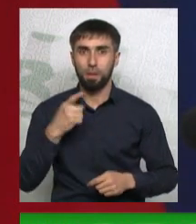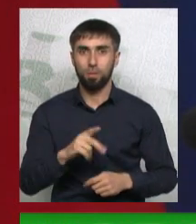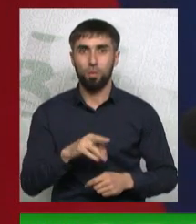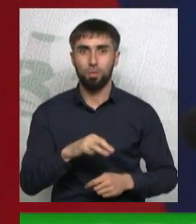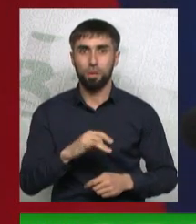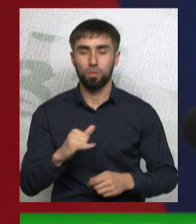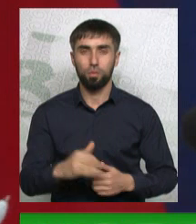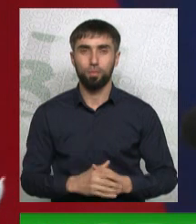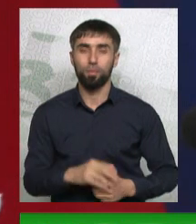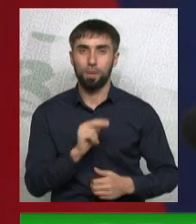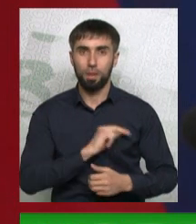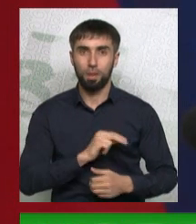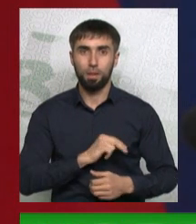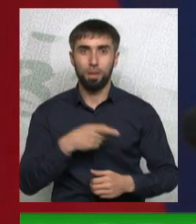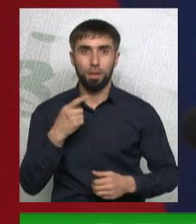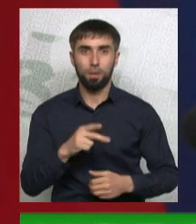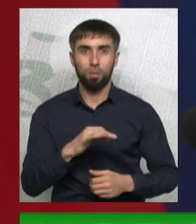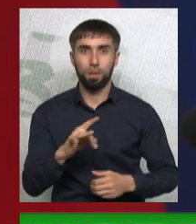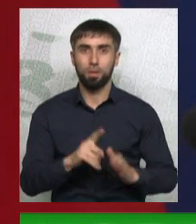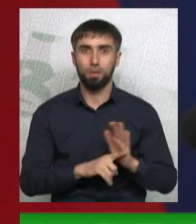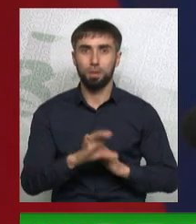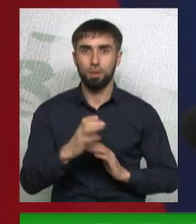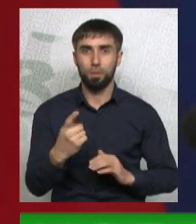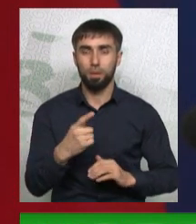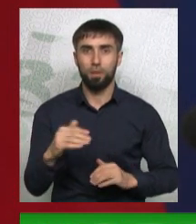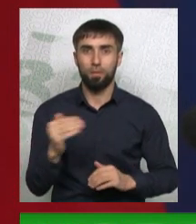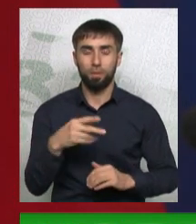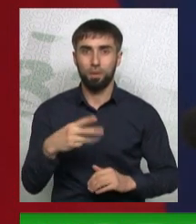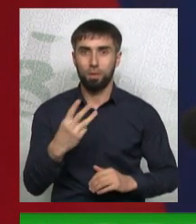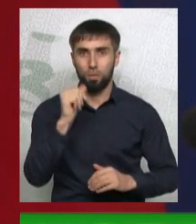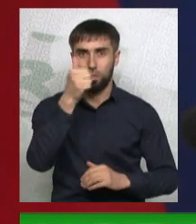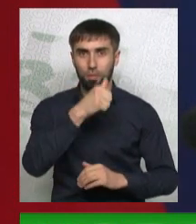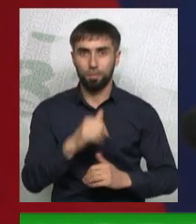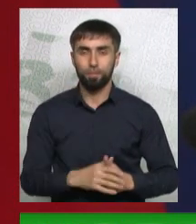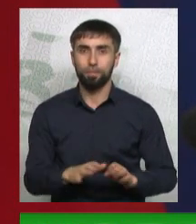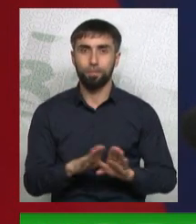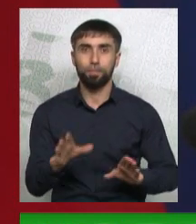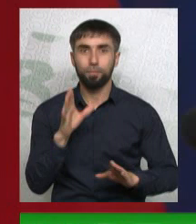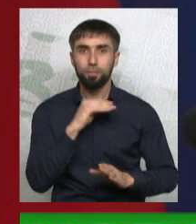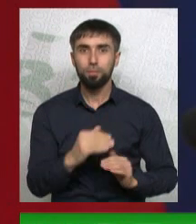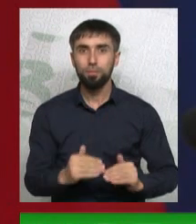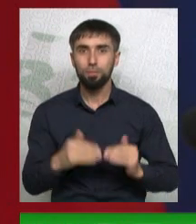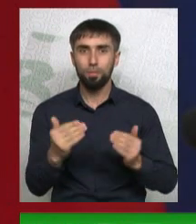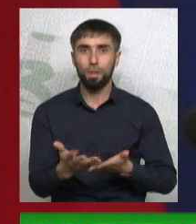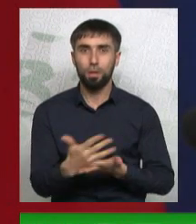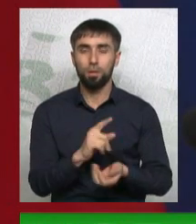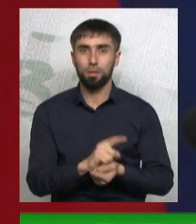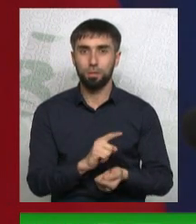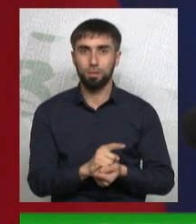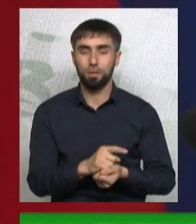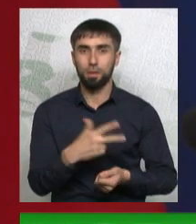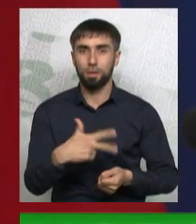оператору. Функционировать единый оператор начнет с 1 февраля 2023 года. Также удалось повысить собираемость платежей